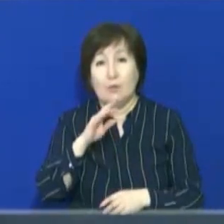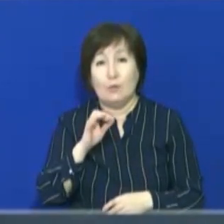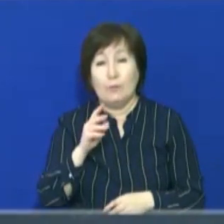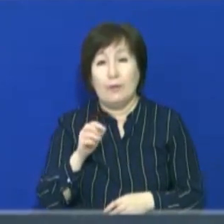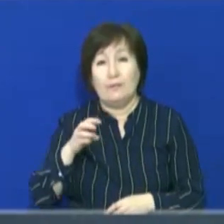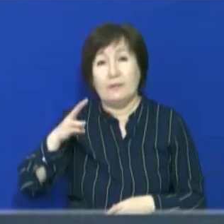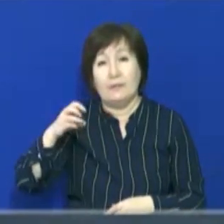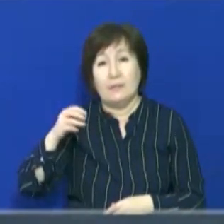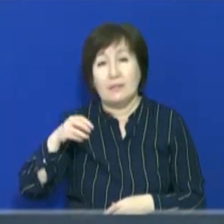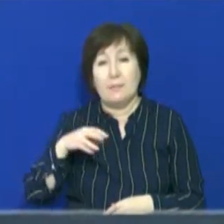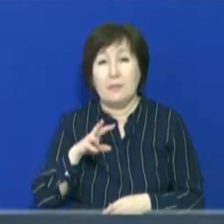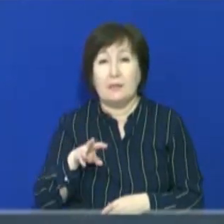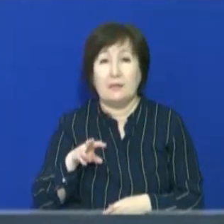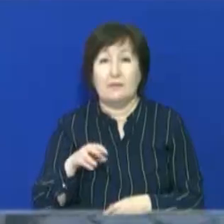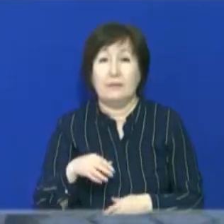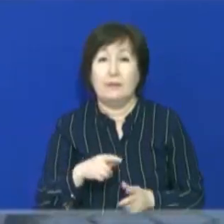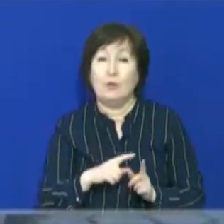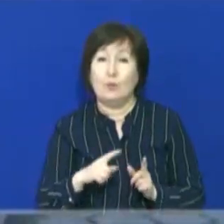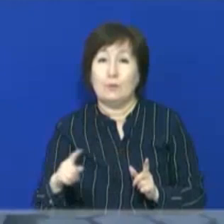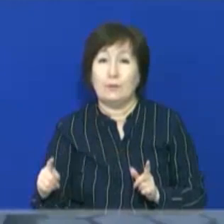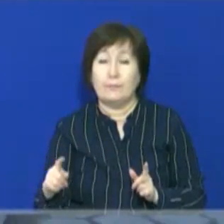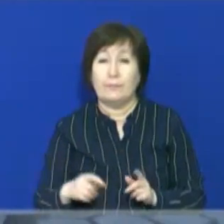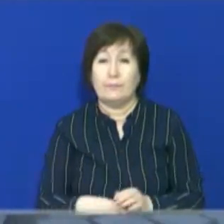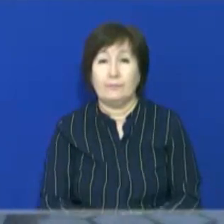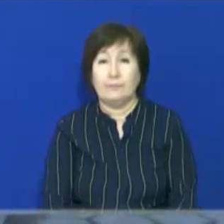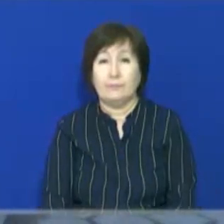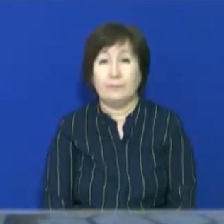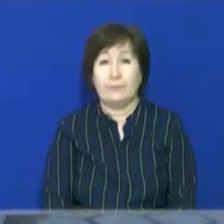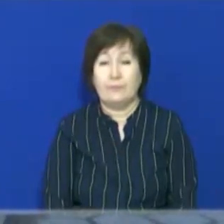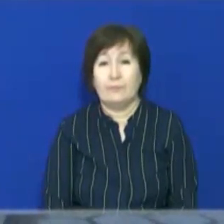Евгений Проскурин, Талшин Шакыртхан, Аяулым Бакыткызы, Кайрат Кожахметов, телеканал «Семей».